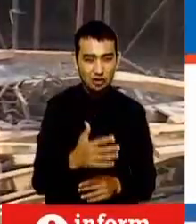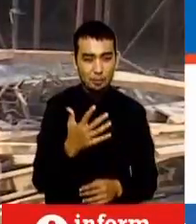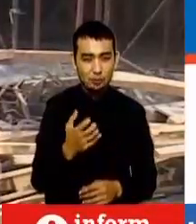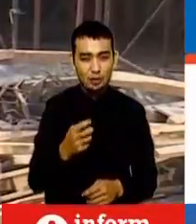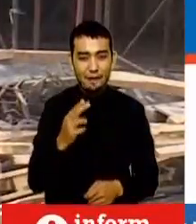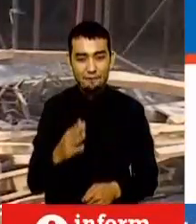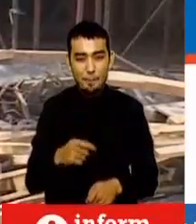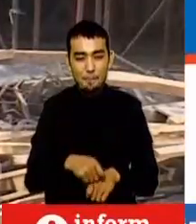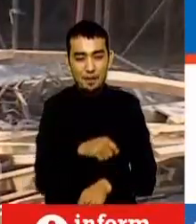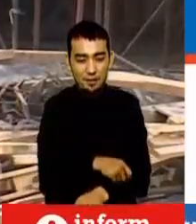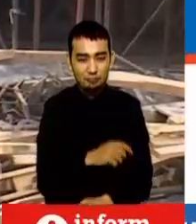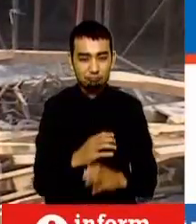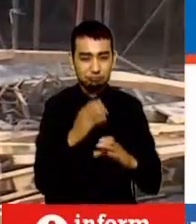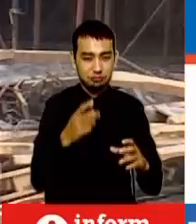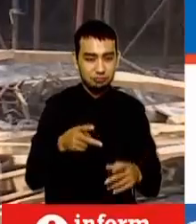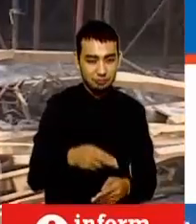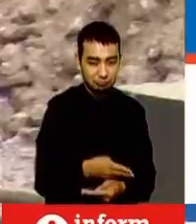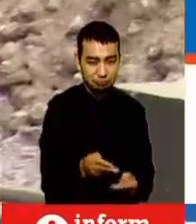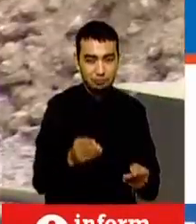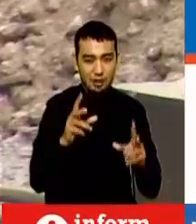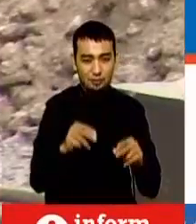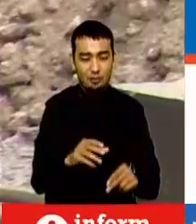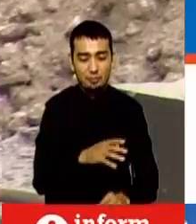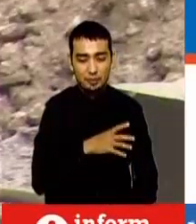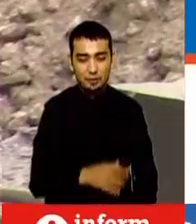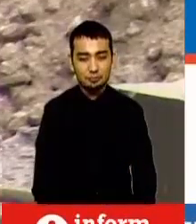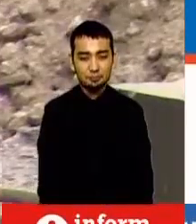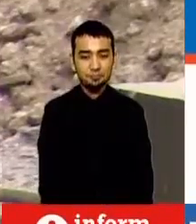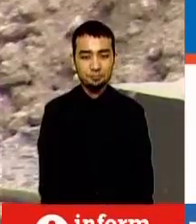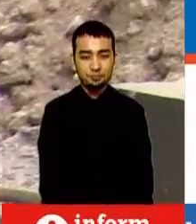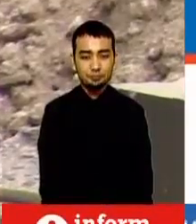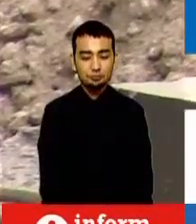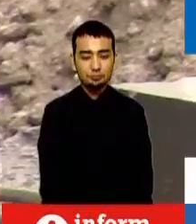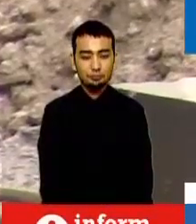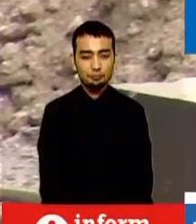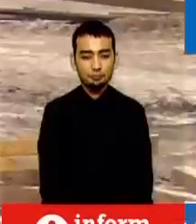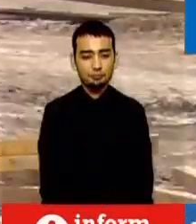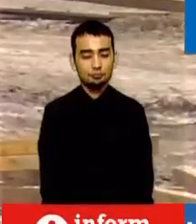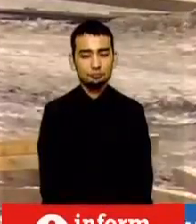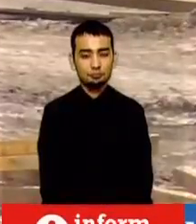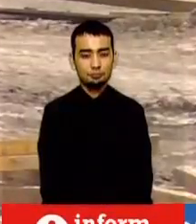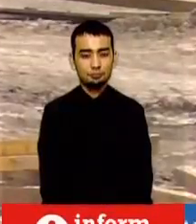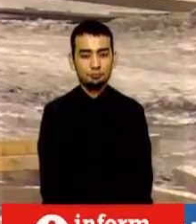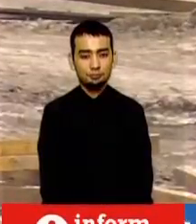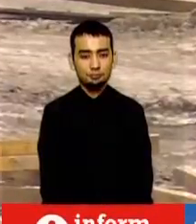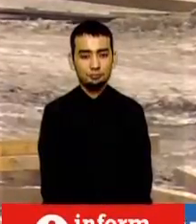метрді құрайтын павильон пайдалануға беріледі деп уәде етті. Нұрболат Жаңабекұлы, Влад Шишко, Информбюро, Алматы.